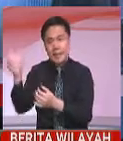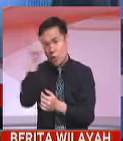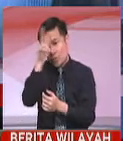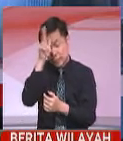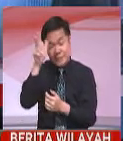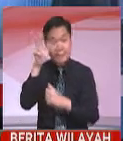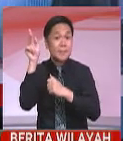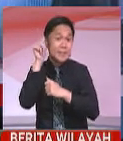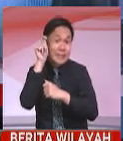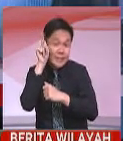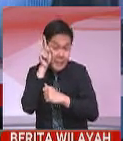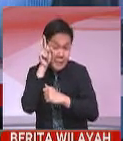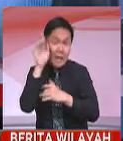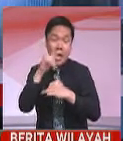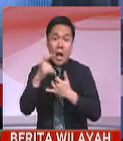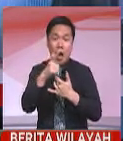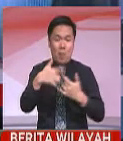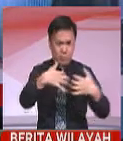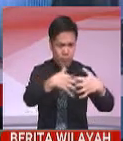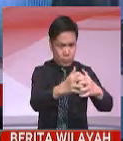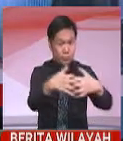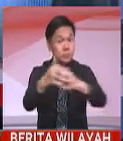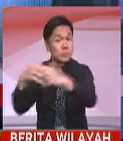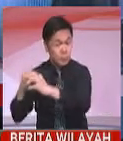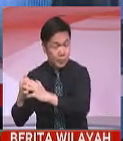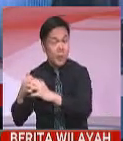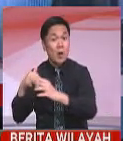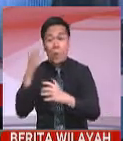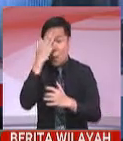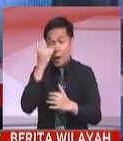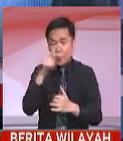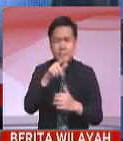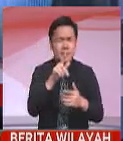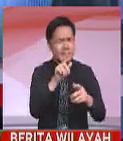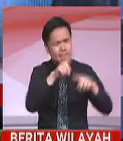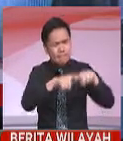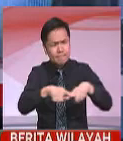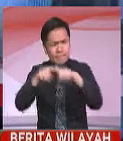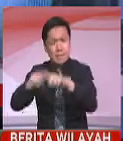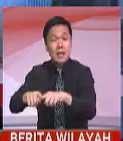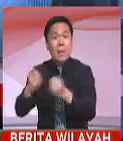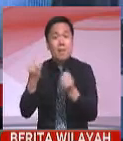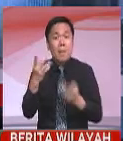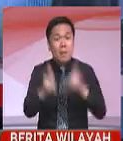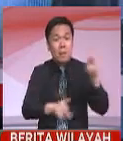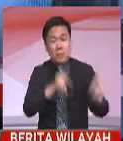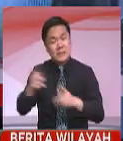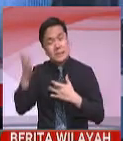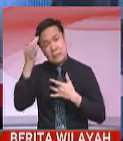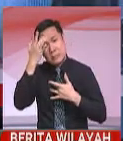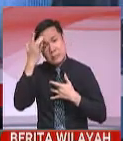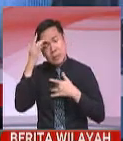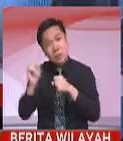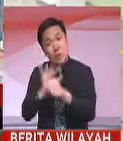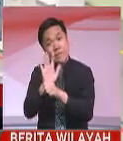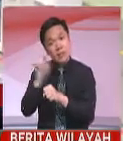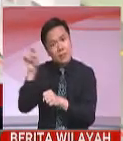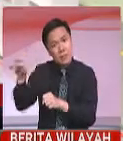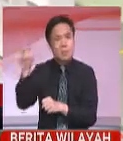negeri bagi merealisasikan perkara itu untuk memenuhi keperluan berdasarkan jumlah cash di negeri berkenaan